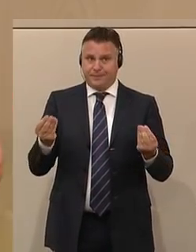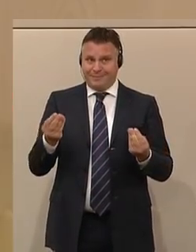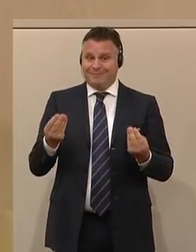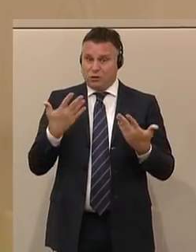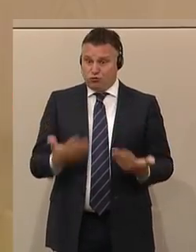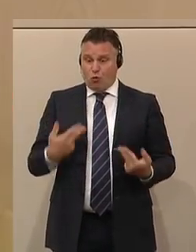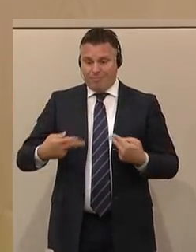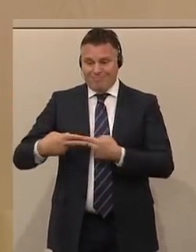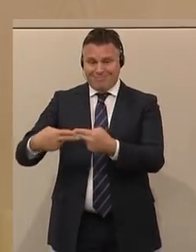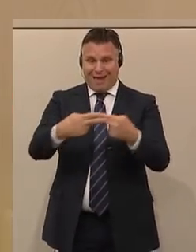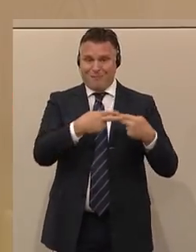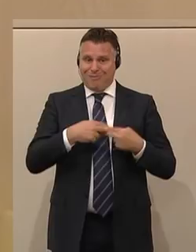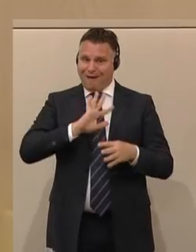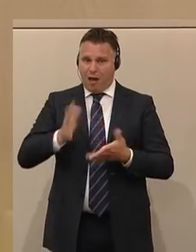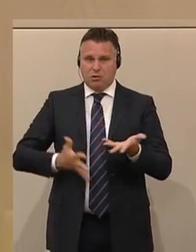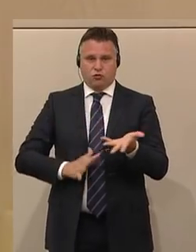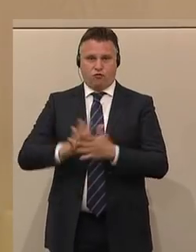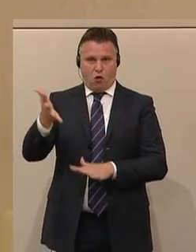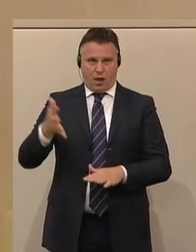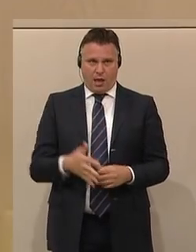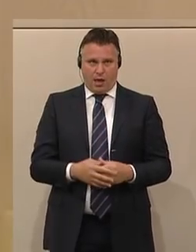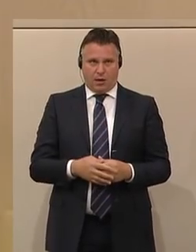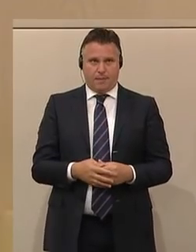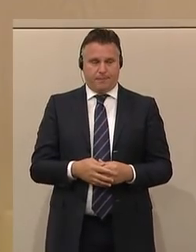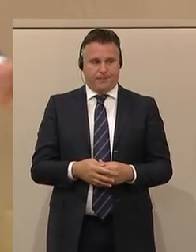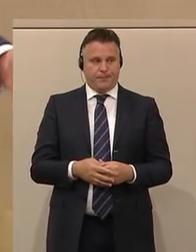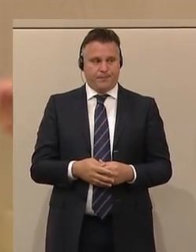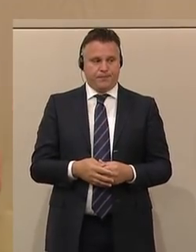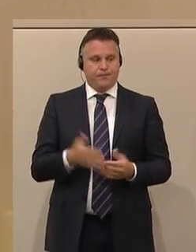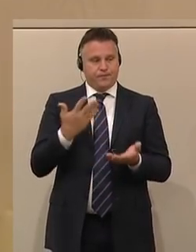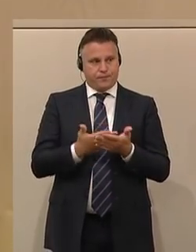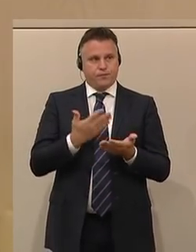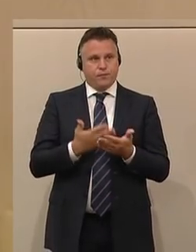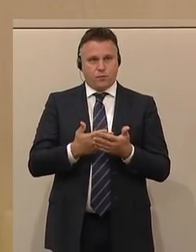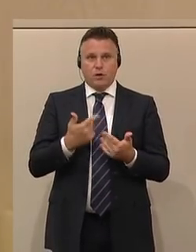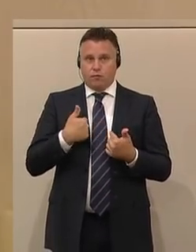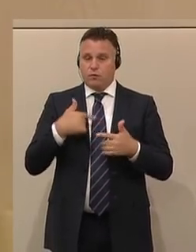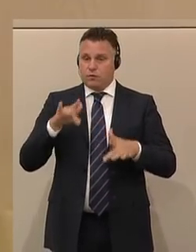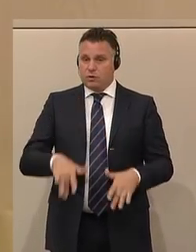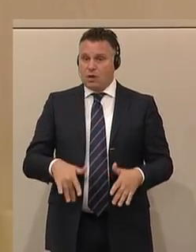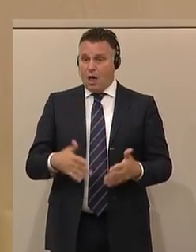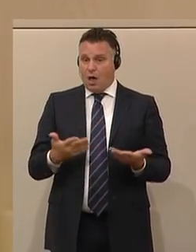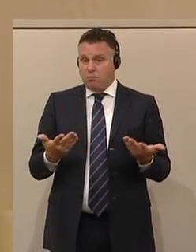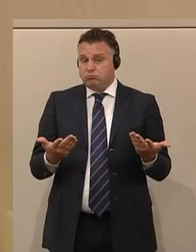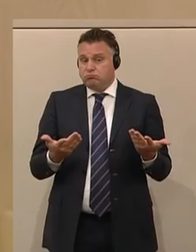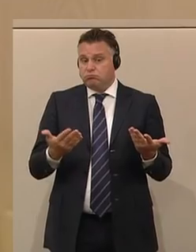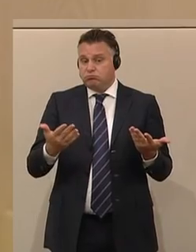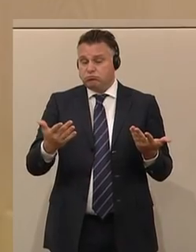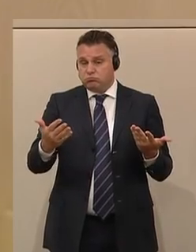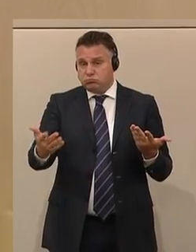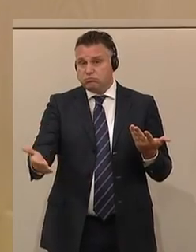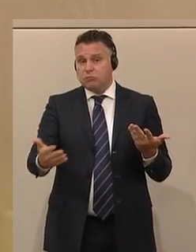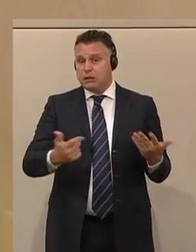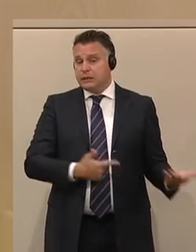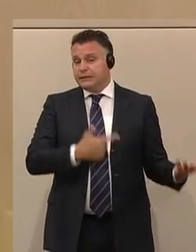unsere Nachbarschaft, die brennt. Wir haben verloren, wir wissen nicht, ob auf Dauer, aber dann doch schmerzhaft